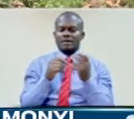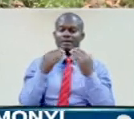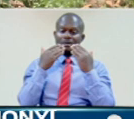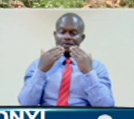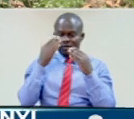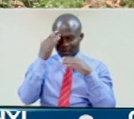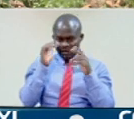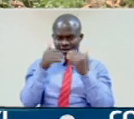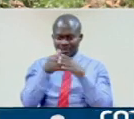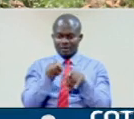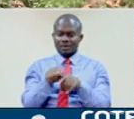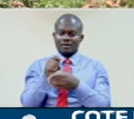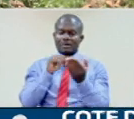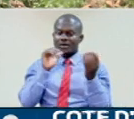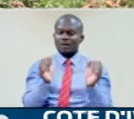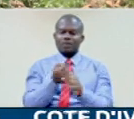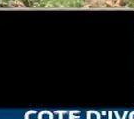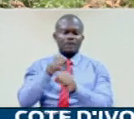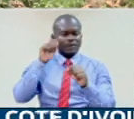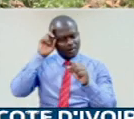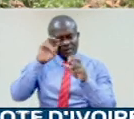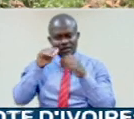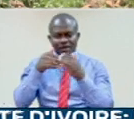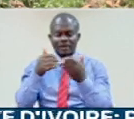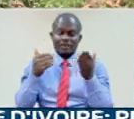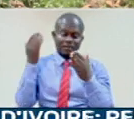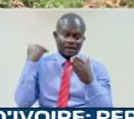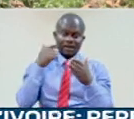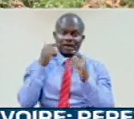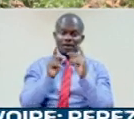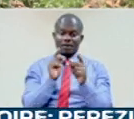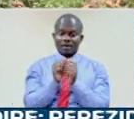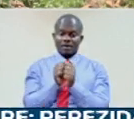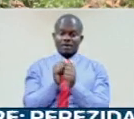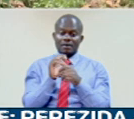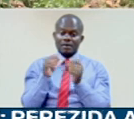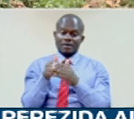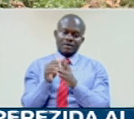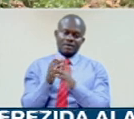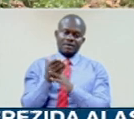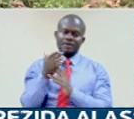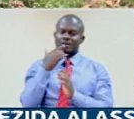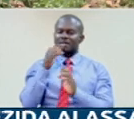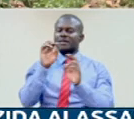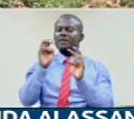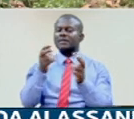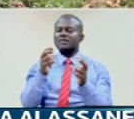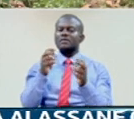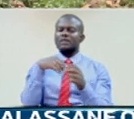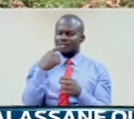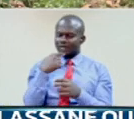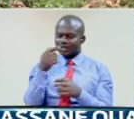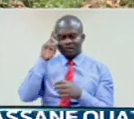hano duhagaze ntabwo watekereza yuko wenda hari abantu. N'umuntu wese uhanyuze aravuga ati ninde